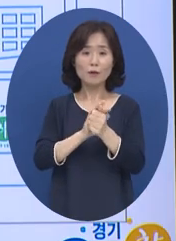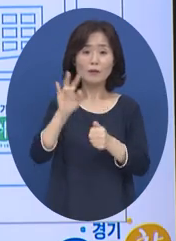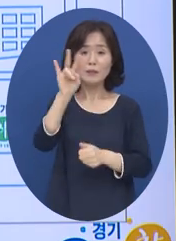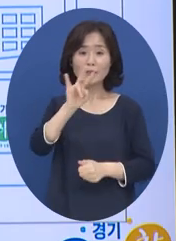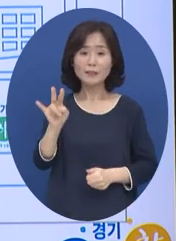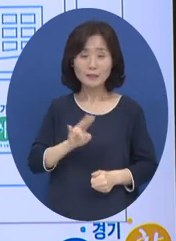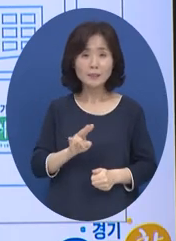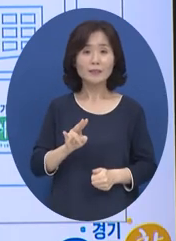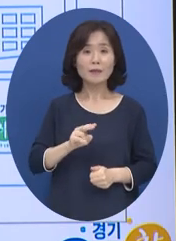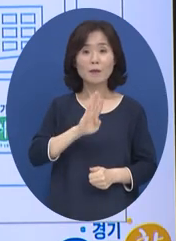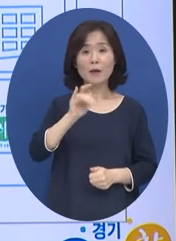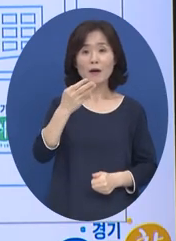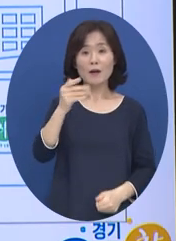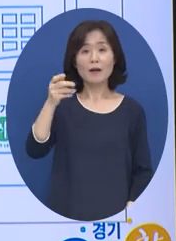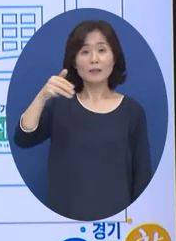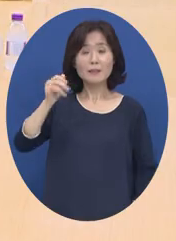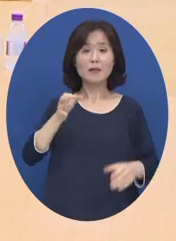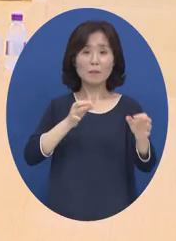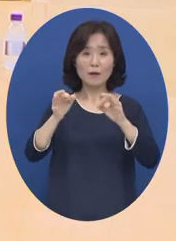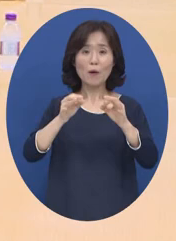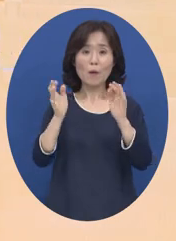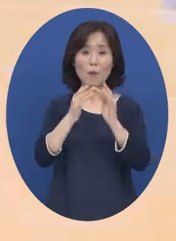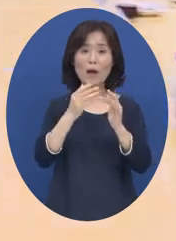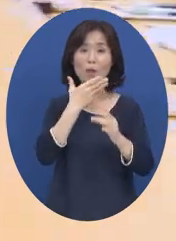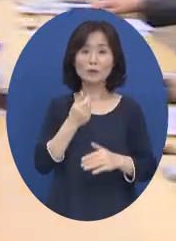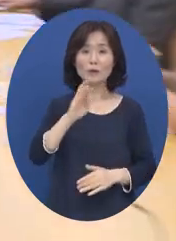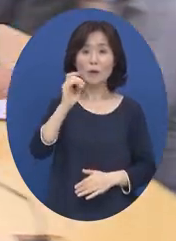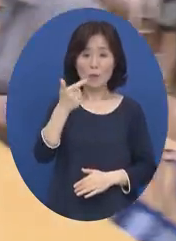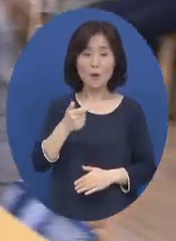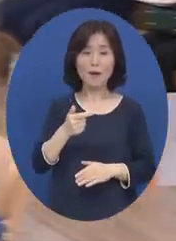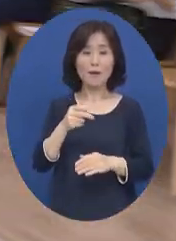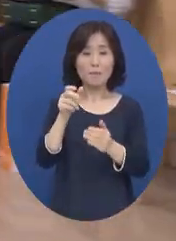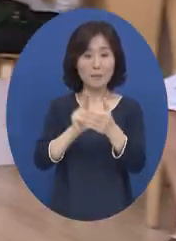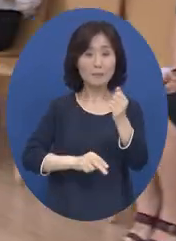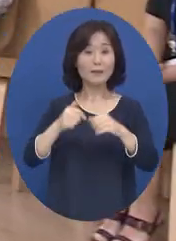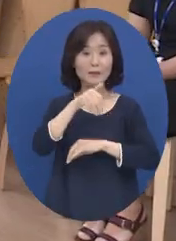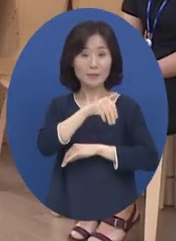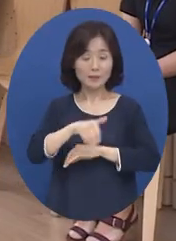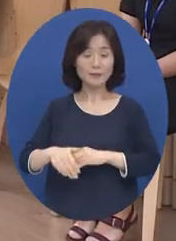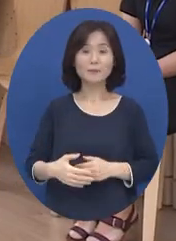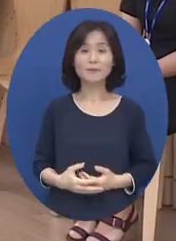온라인 복지몰에도 내놓을 계획입니다. 경기줄TV 김태희입니다.